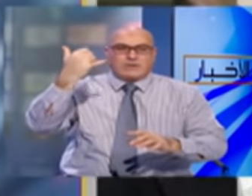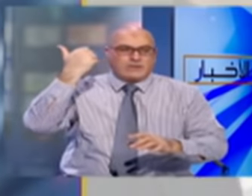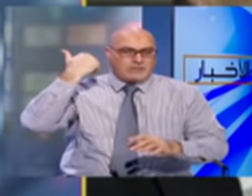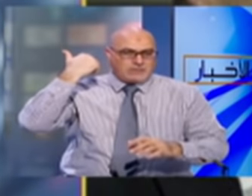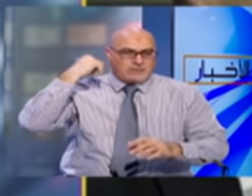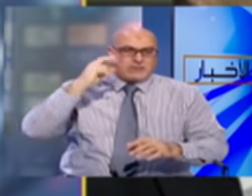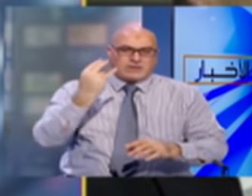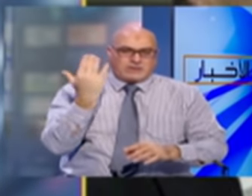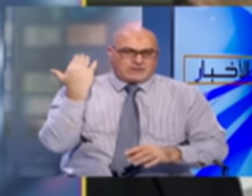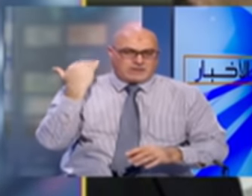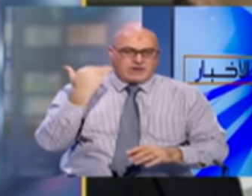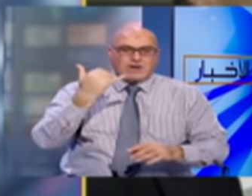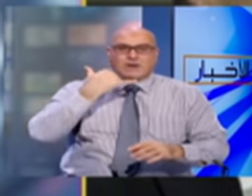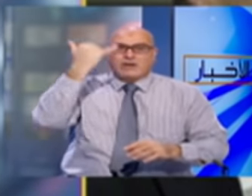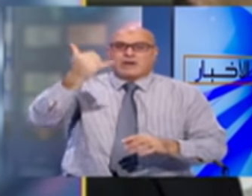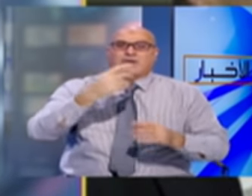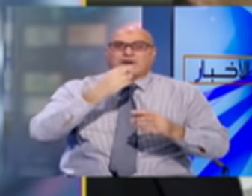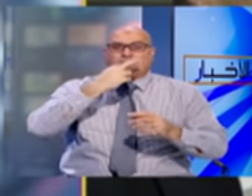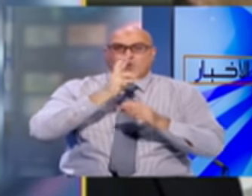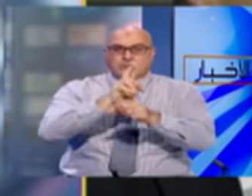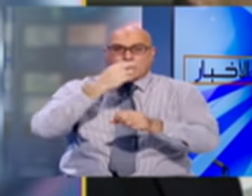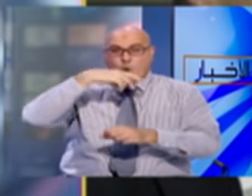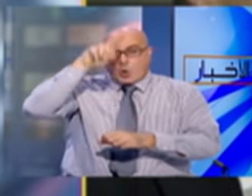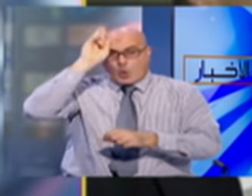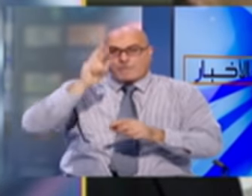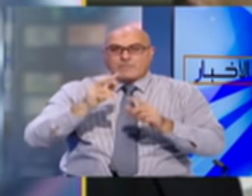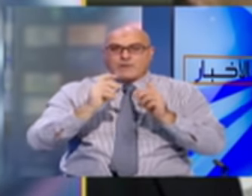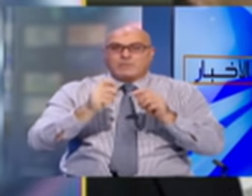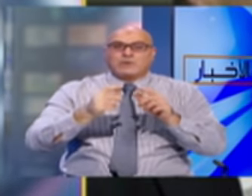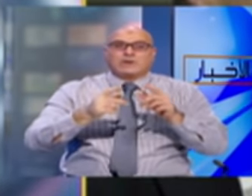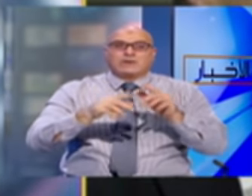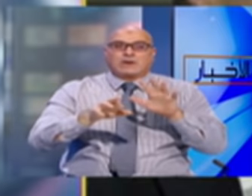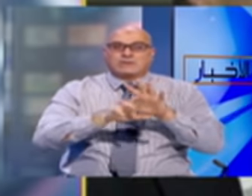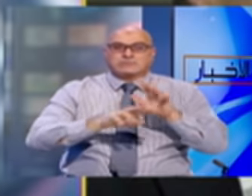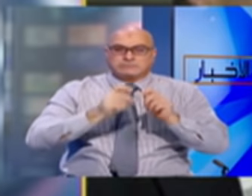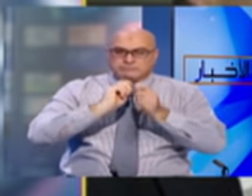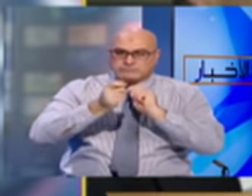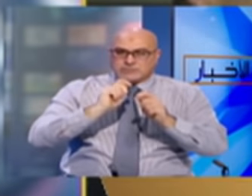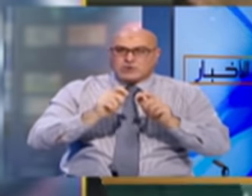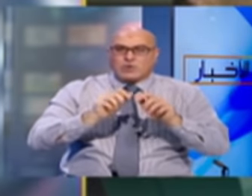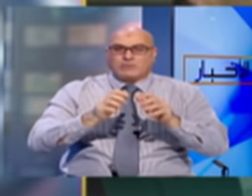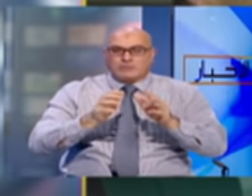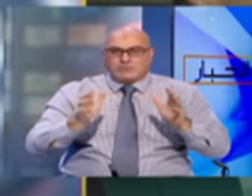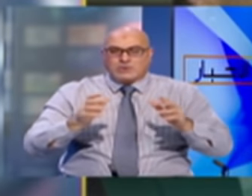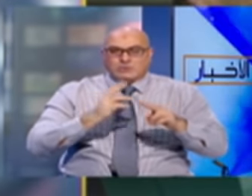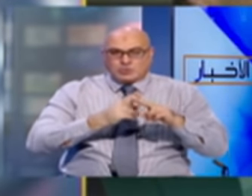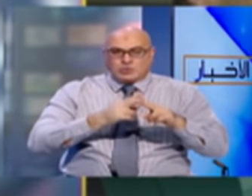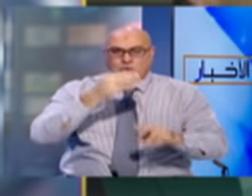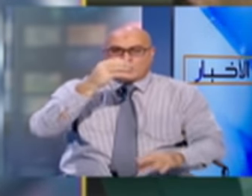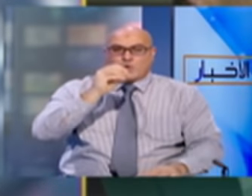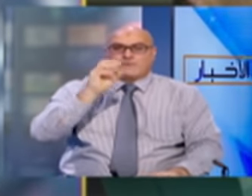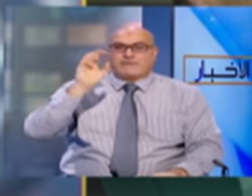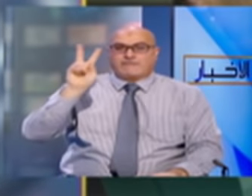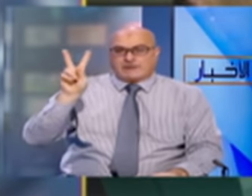أمس مع المفوض الأوروبي لسياسة الجوار ومفاوضات التوسع أوليفر